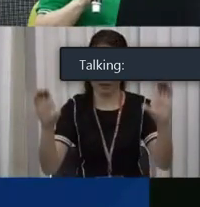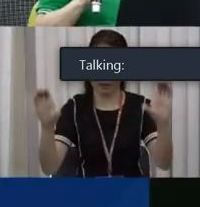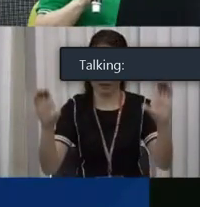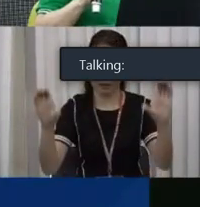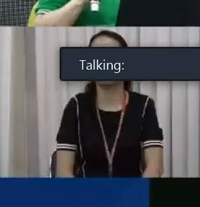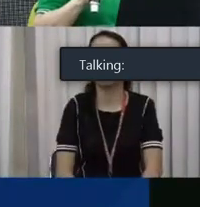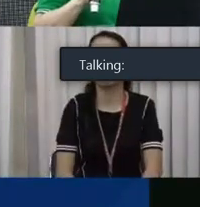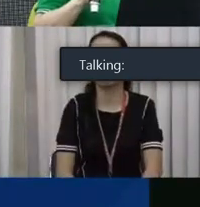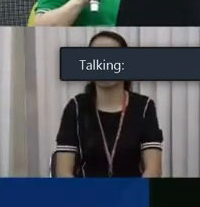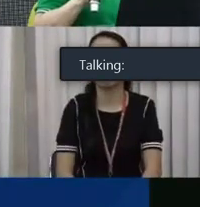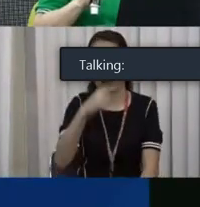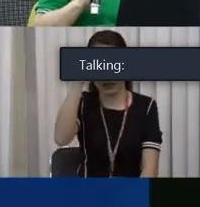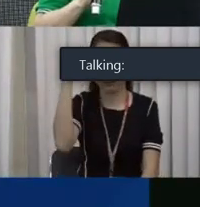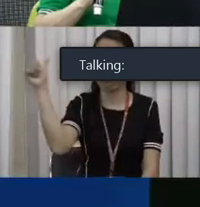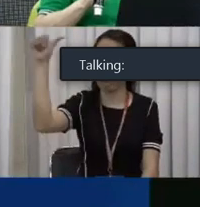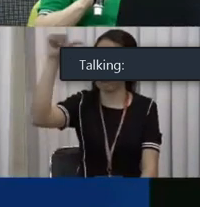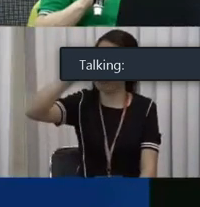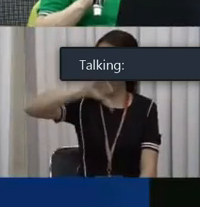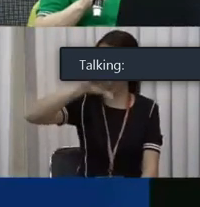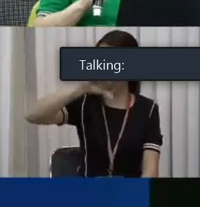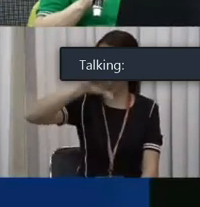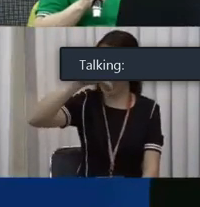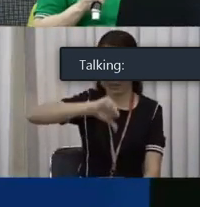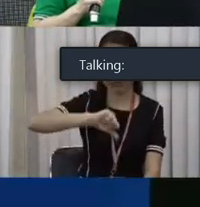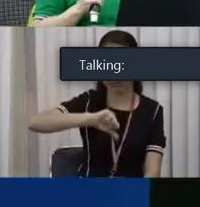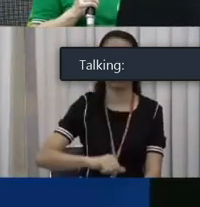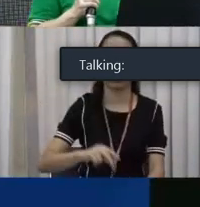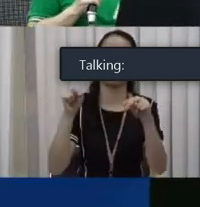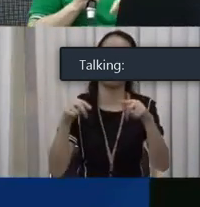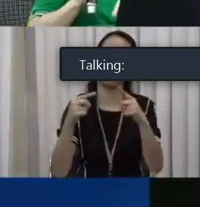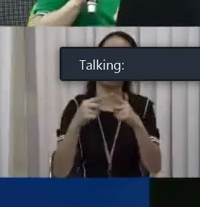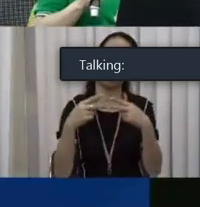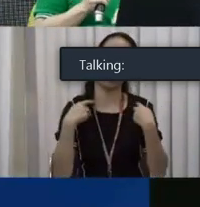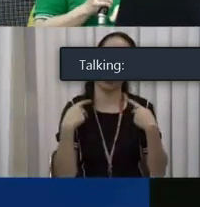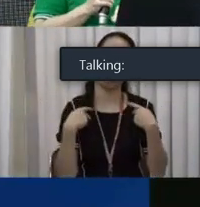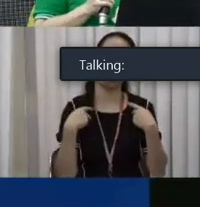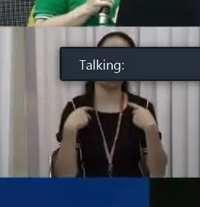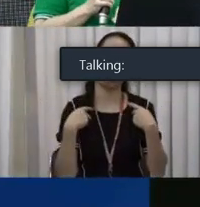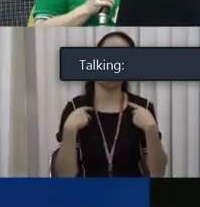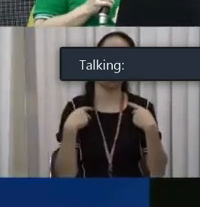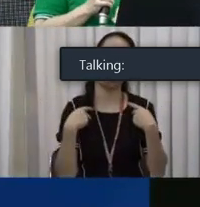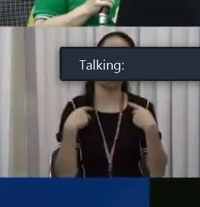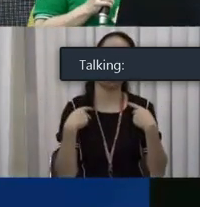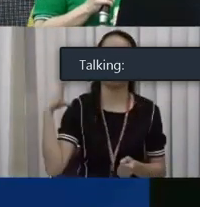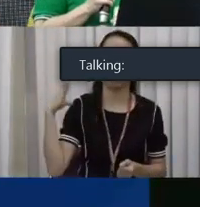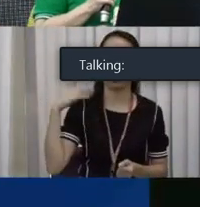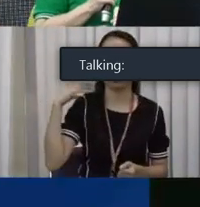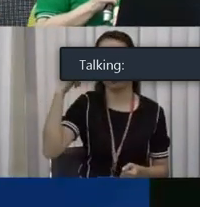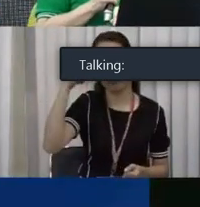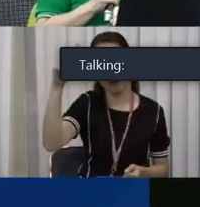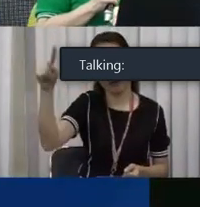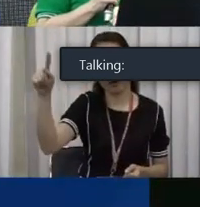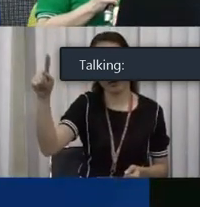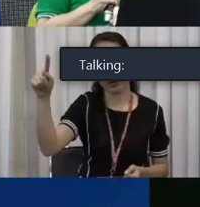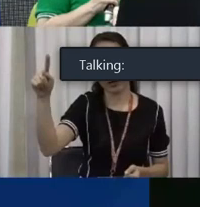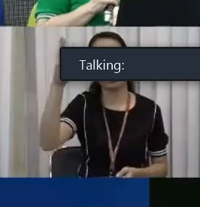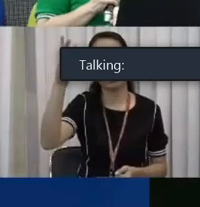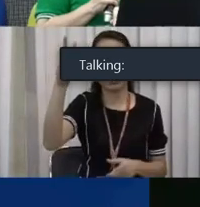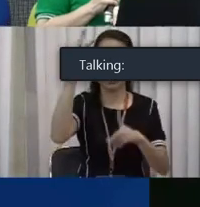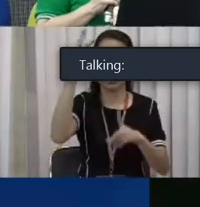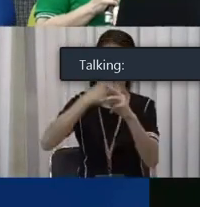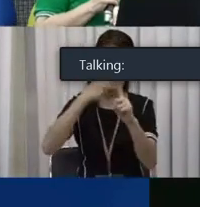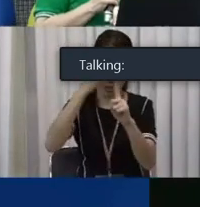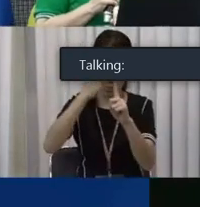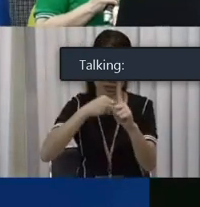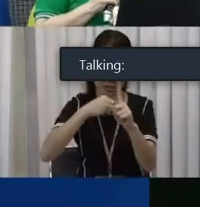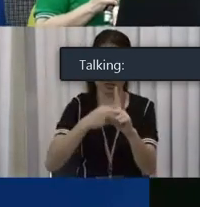nga kinahanglan ka og medication. No? At least 6 months nga medication, so dugay na sang paabot nimo